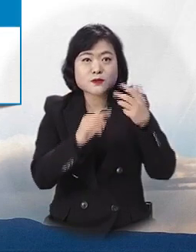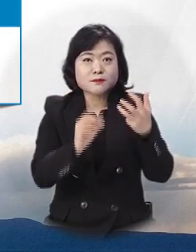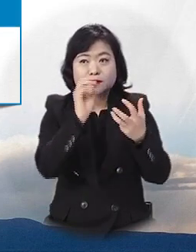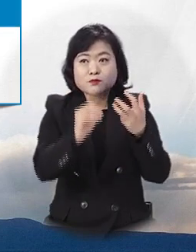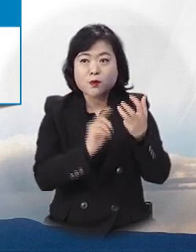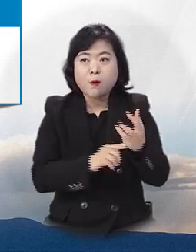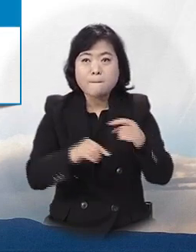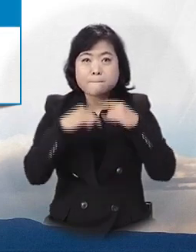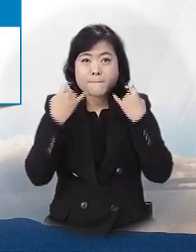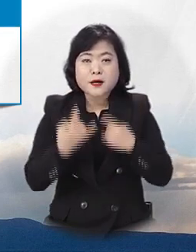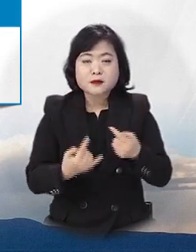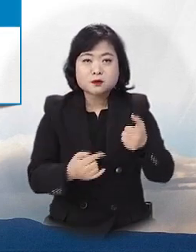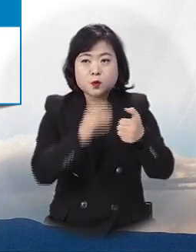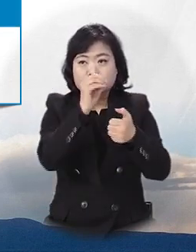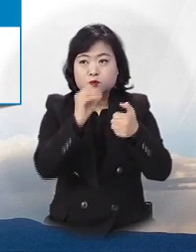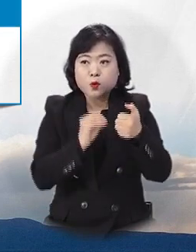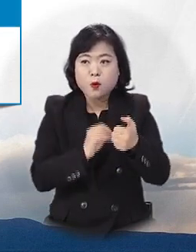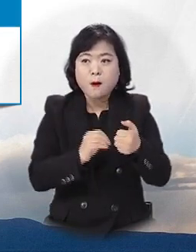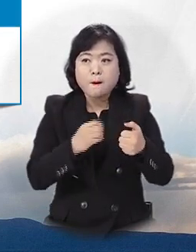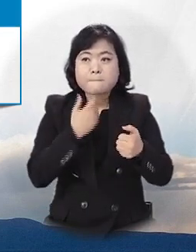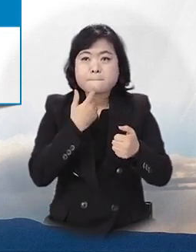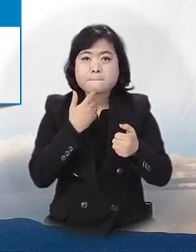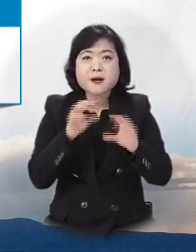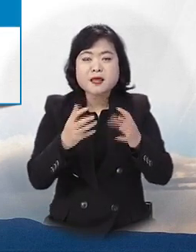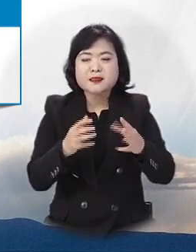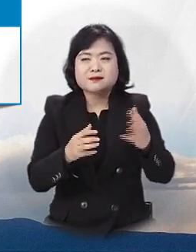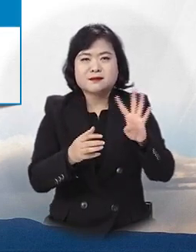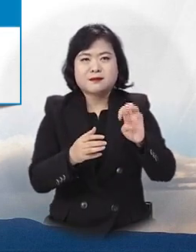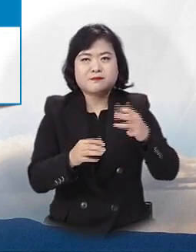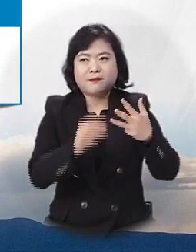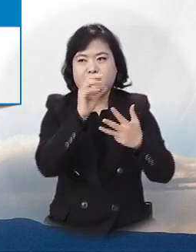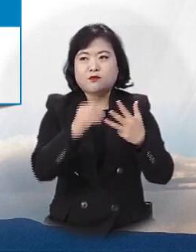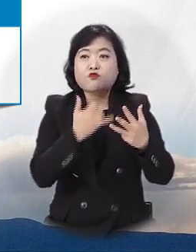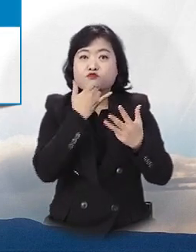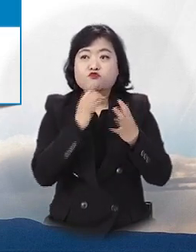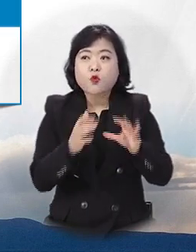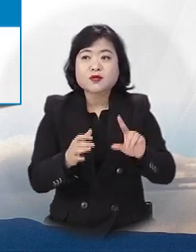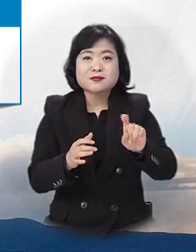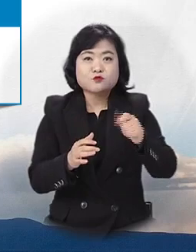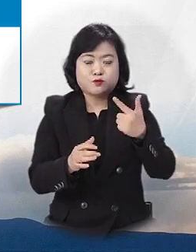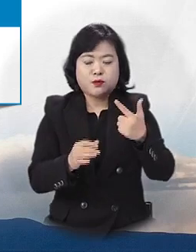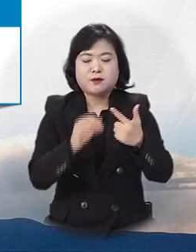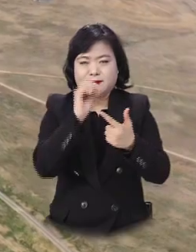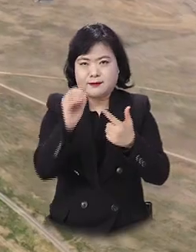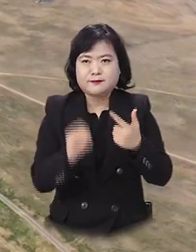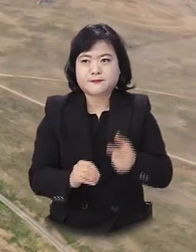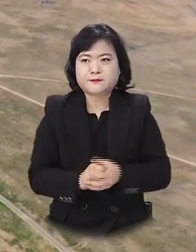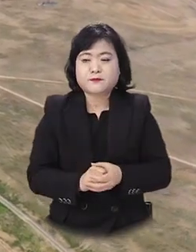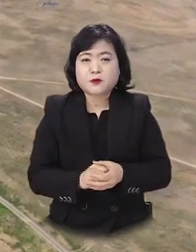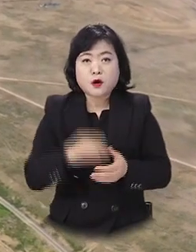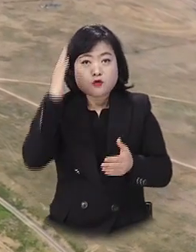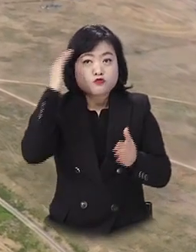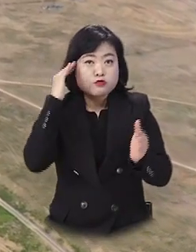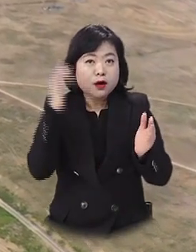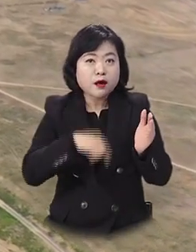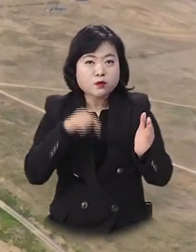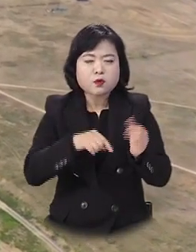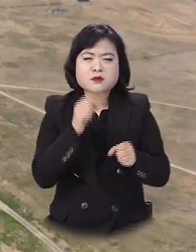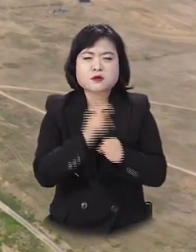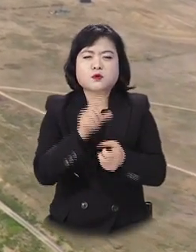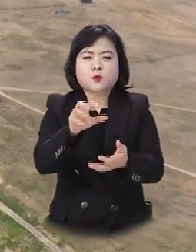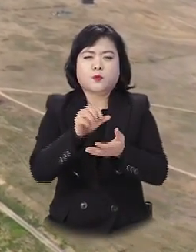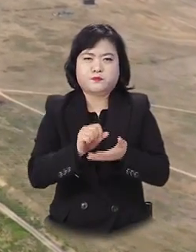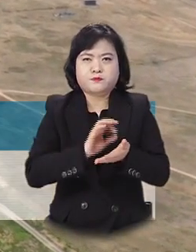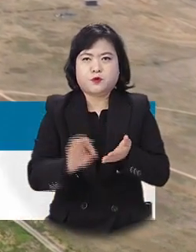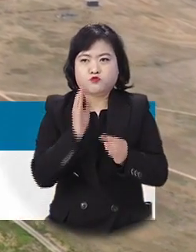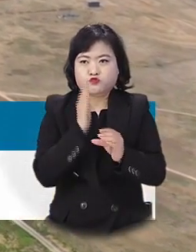프랑스 50% 핀란드 48% 독일 16% 등입니다 국내에도 이미 도입되었습니다